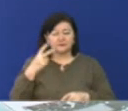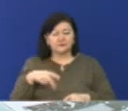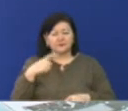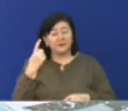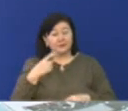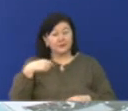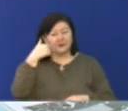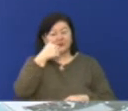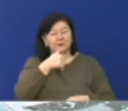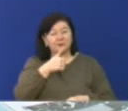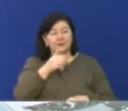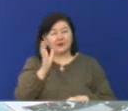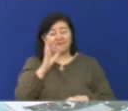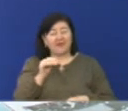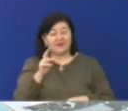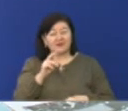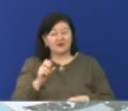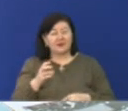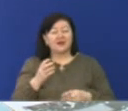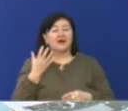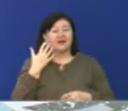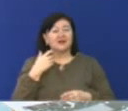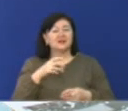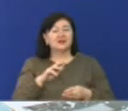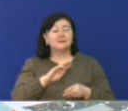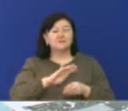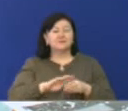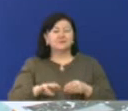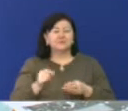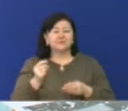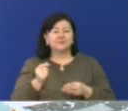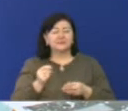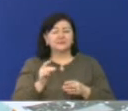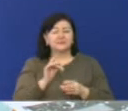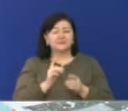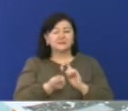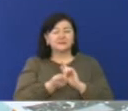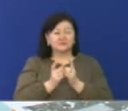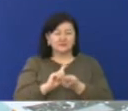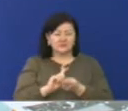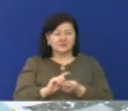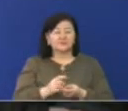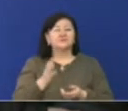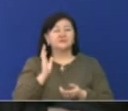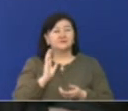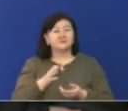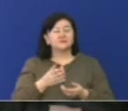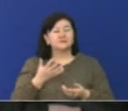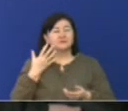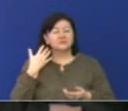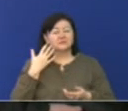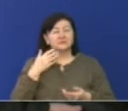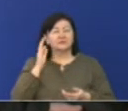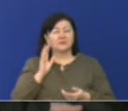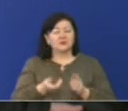вот это, оно, по-моему, облегчит положение государственных служащих. Безналичные расчеты – это намного лучше. Приговоренный